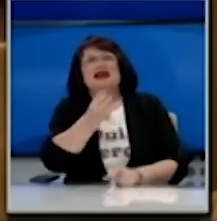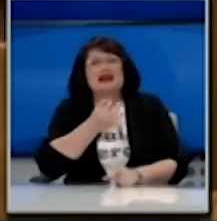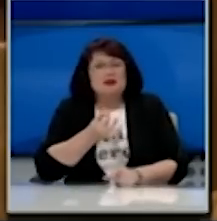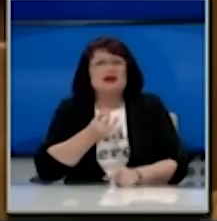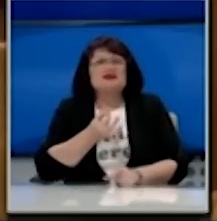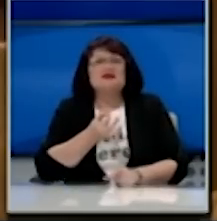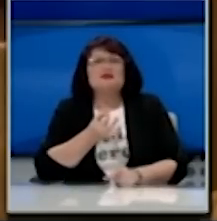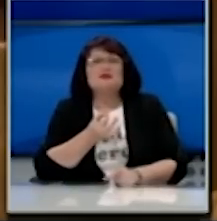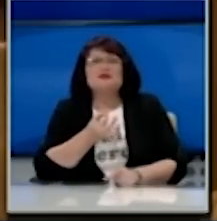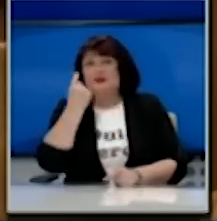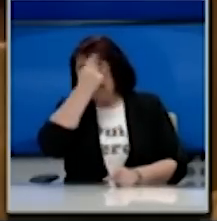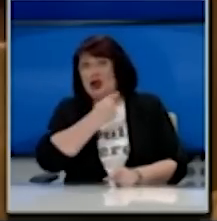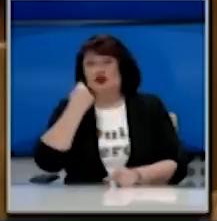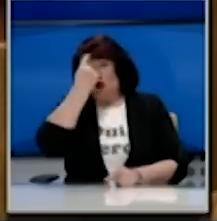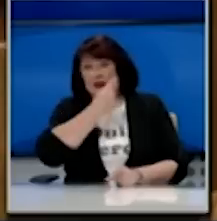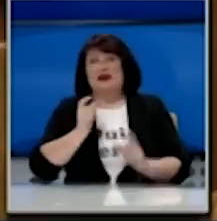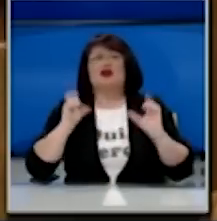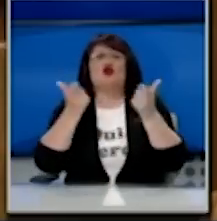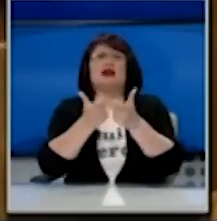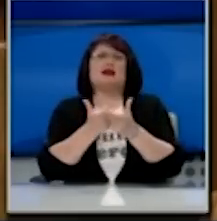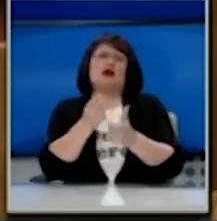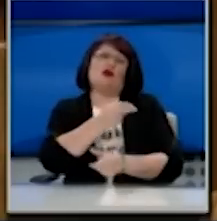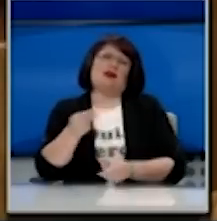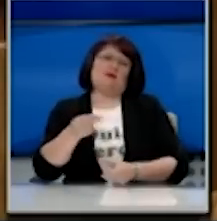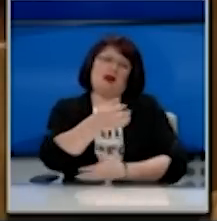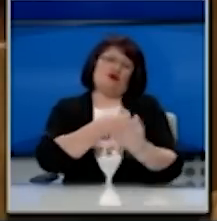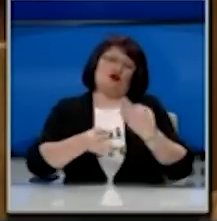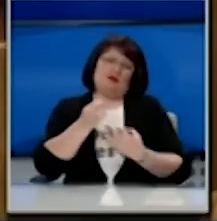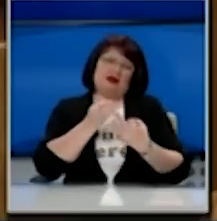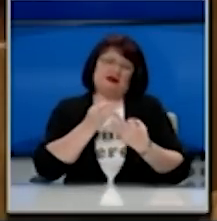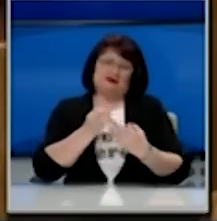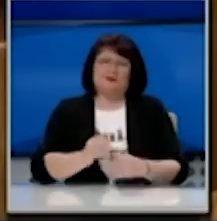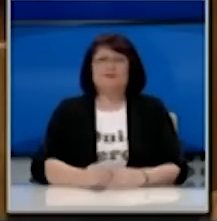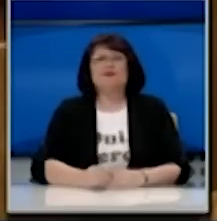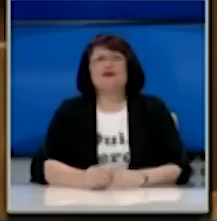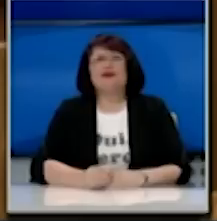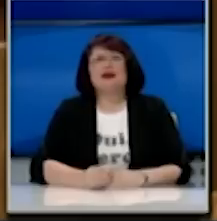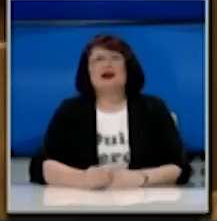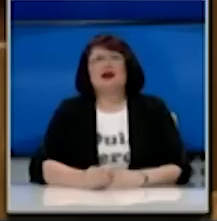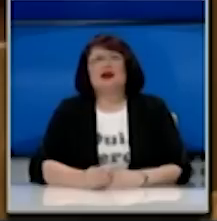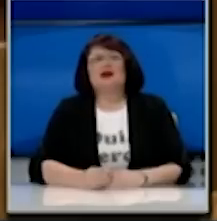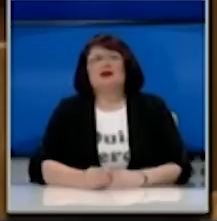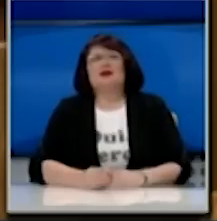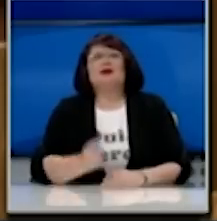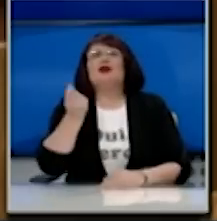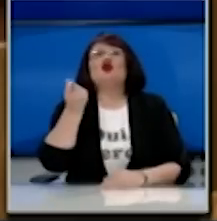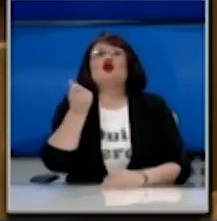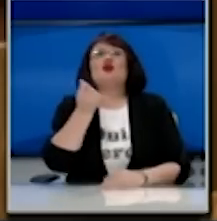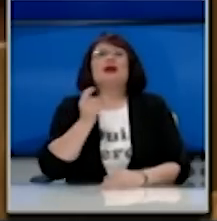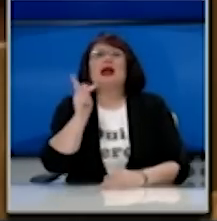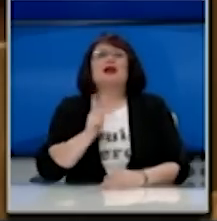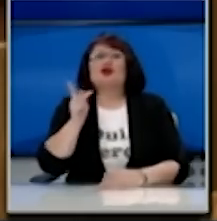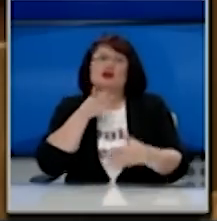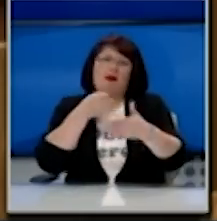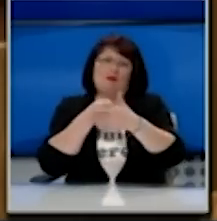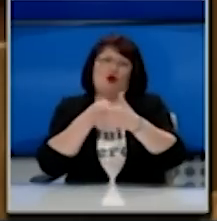είναι κυρίως ατομική οικογενειακή υπόθεση. Έτσι παραμένουν τα οικονομικά, τα κοινωνικά